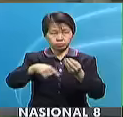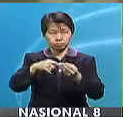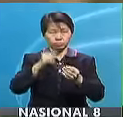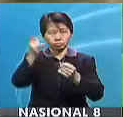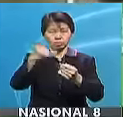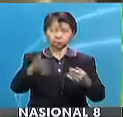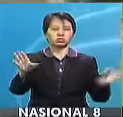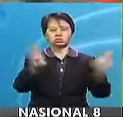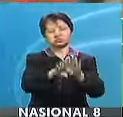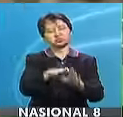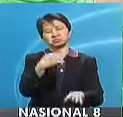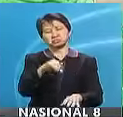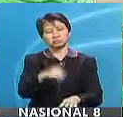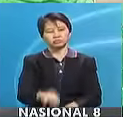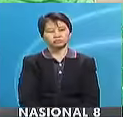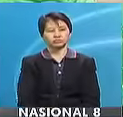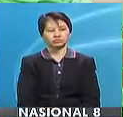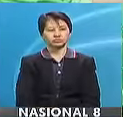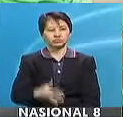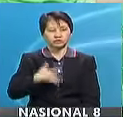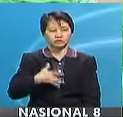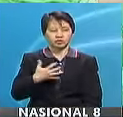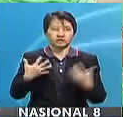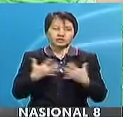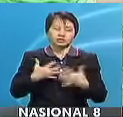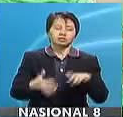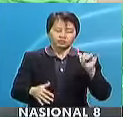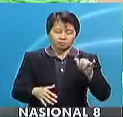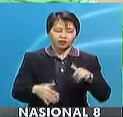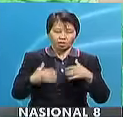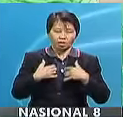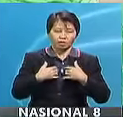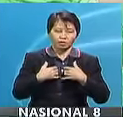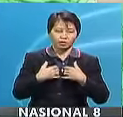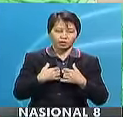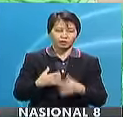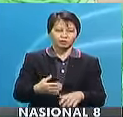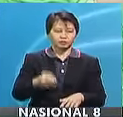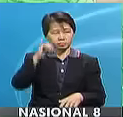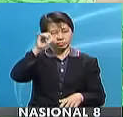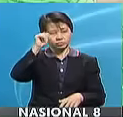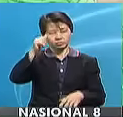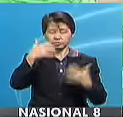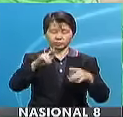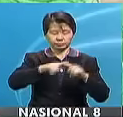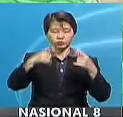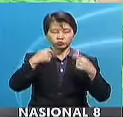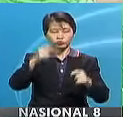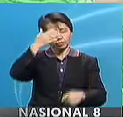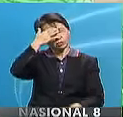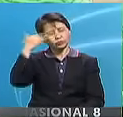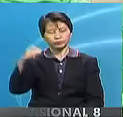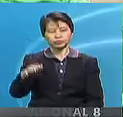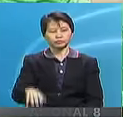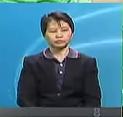sudah tertutup perasaanobia tapah kitaan lupakan kita akan buat sejara baru